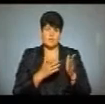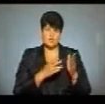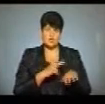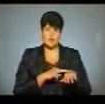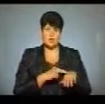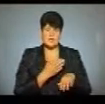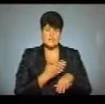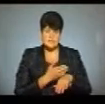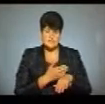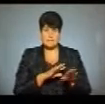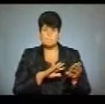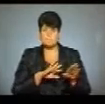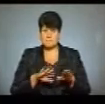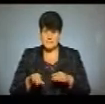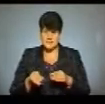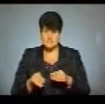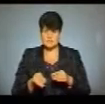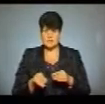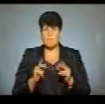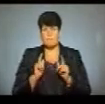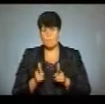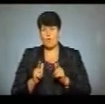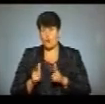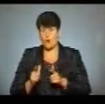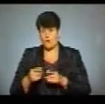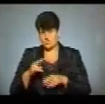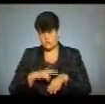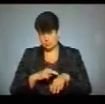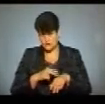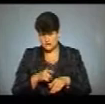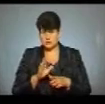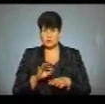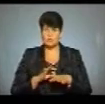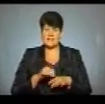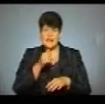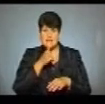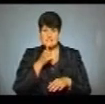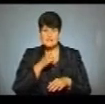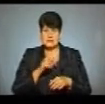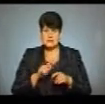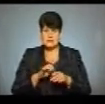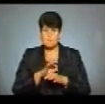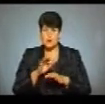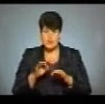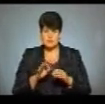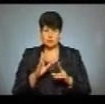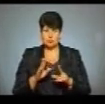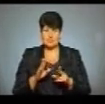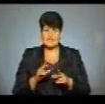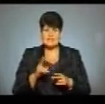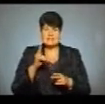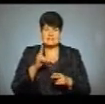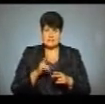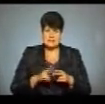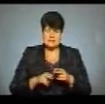поліції. Після погодження з поліцією буде проведена експертиза проєкту. Буде заключена угода